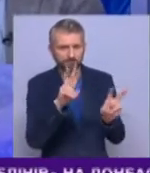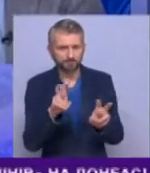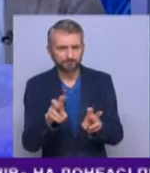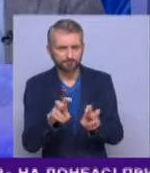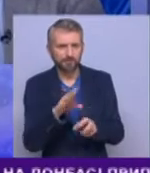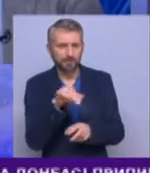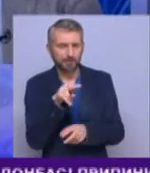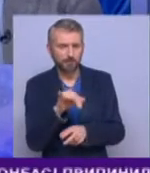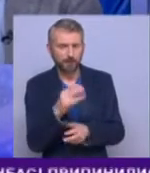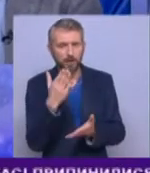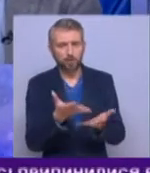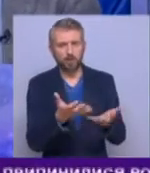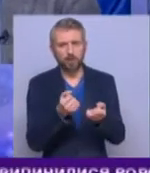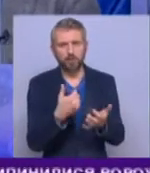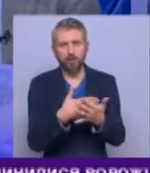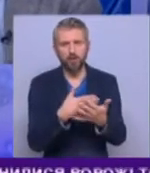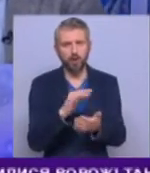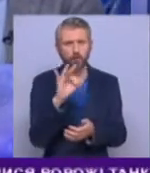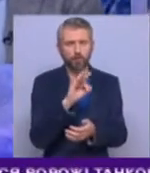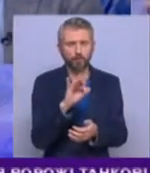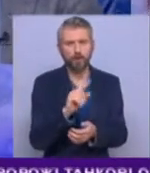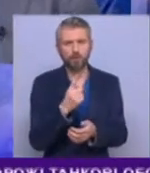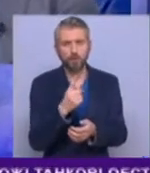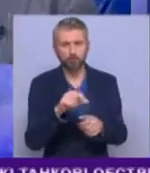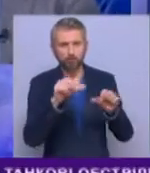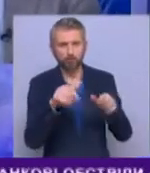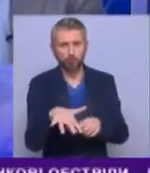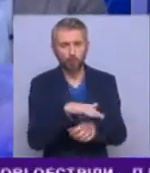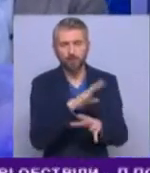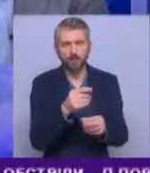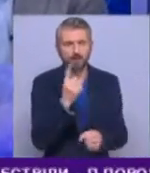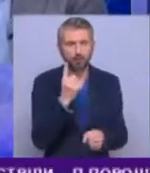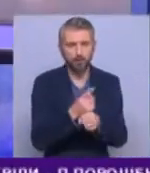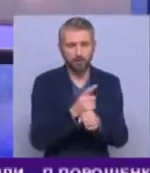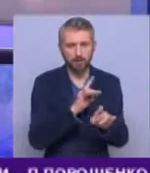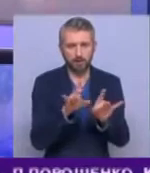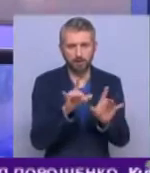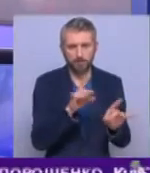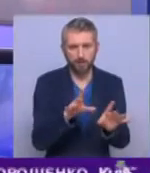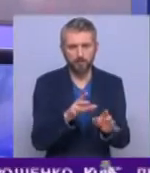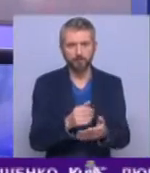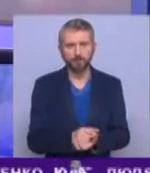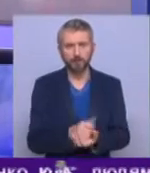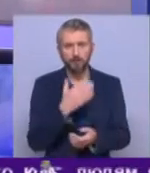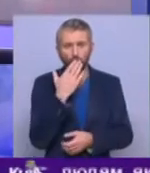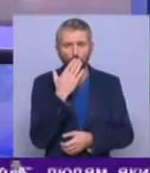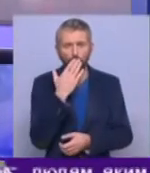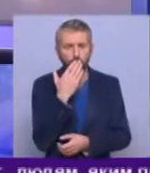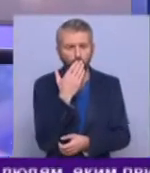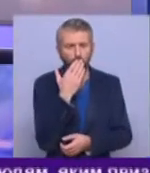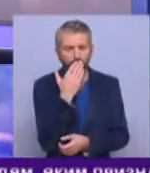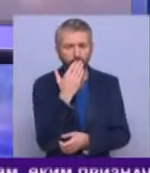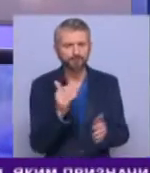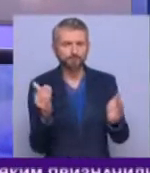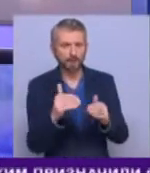конструкцій. Якщо є брати, беремо навіть там, нульову і першу форматну зону, там взагалі заборонене розміщення от даних білбордів. Ті невеличкі сітілайти,